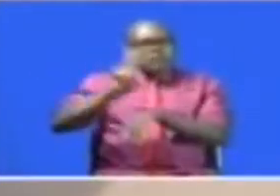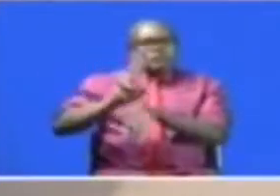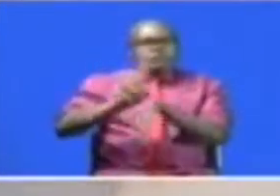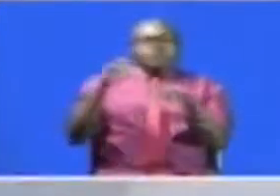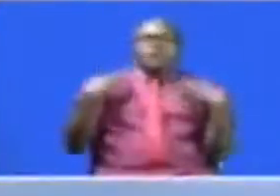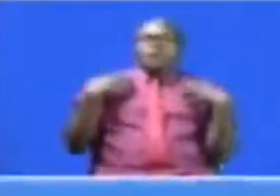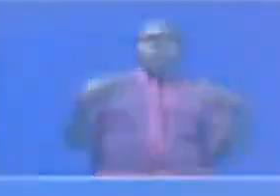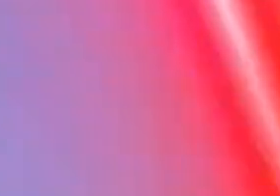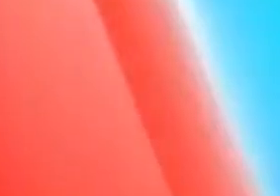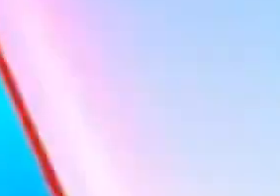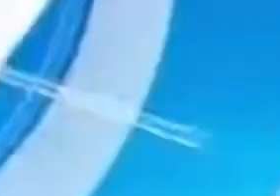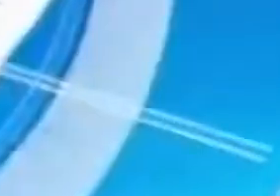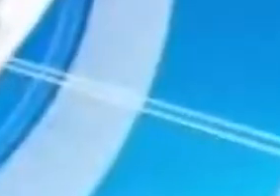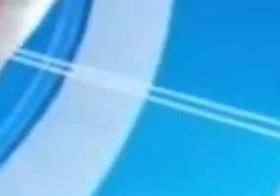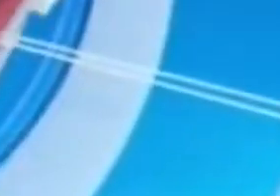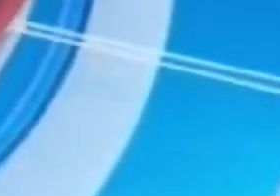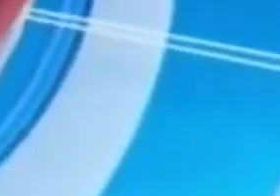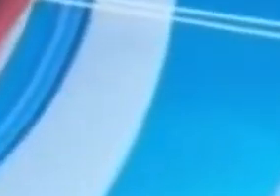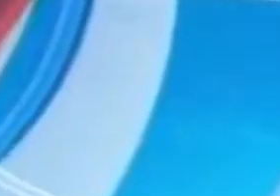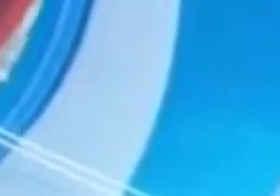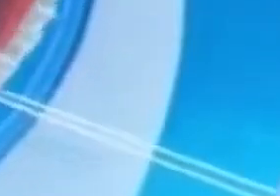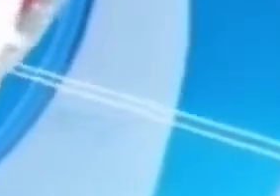na matajiri.